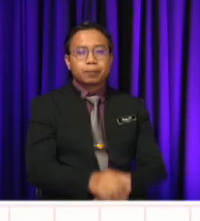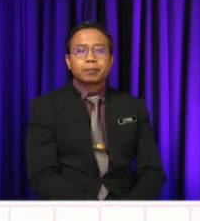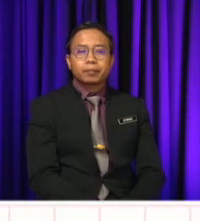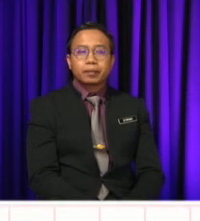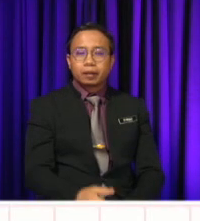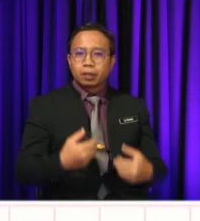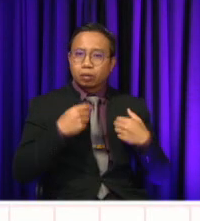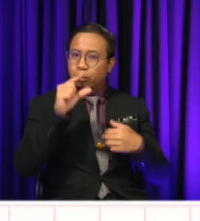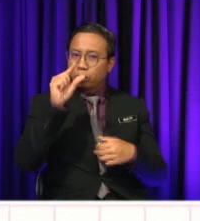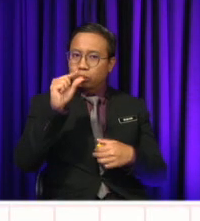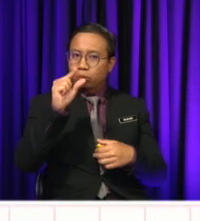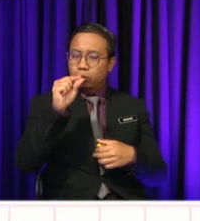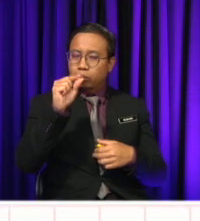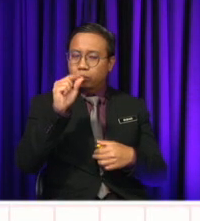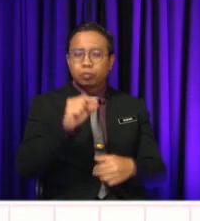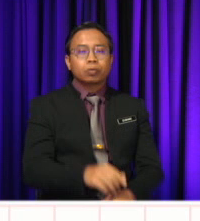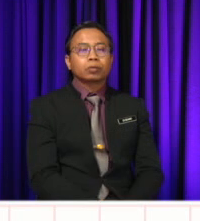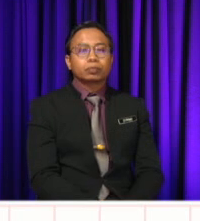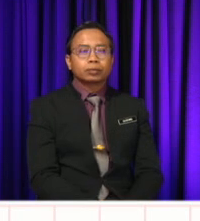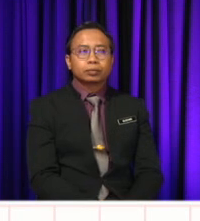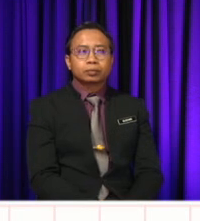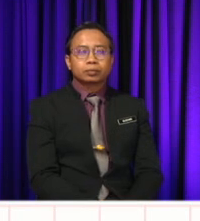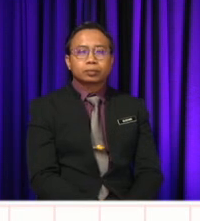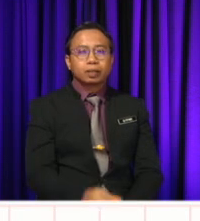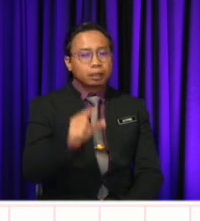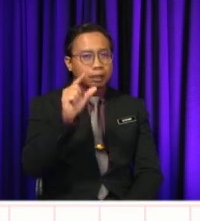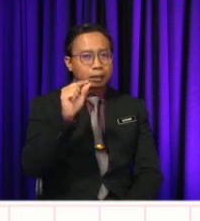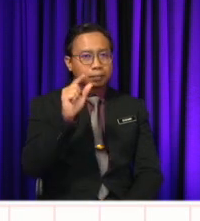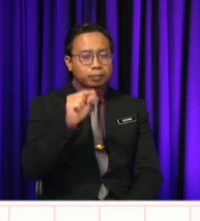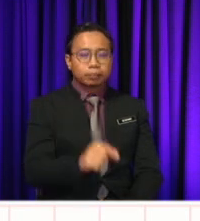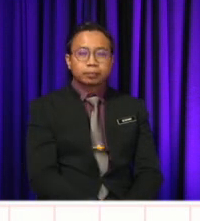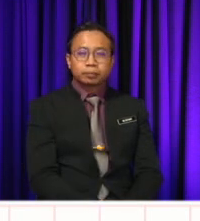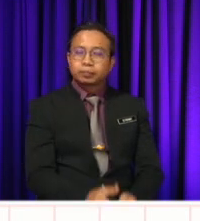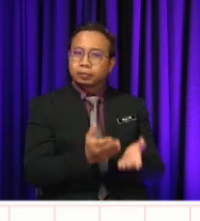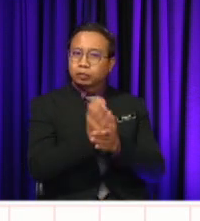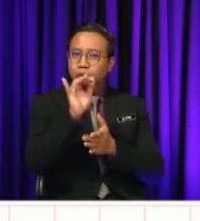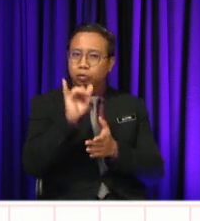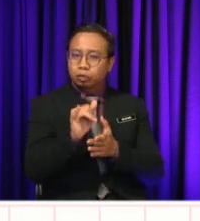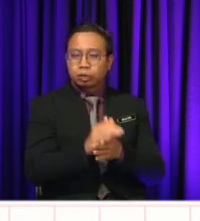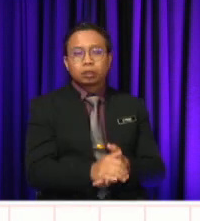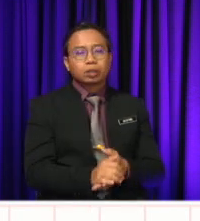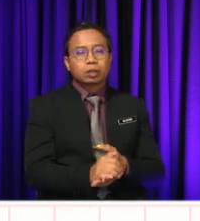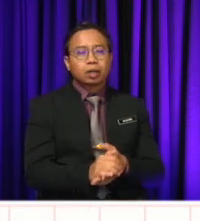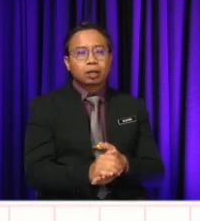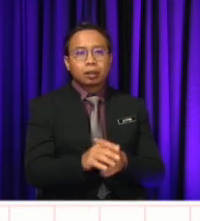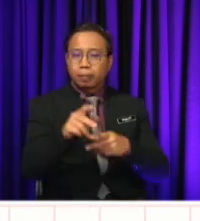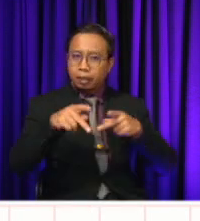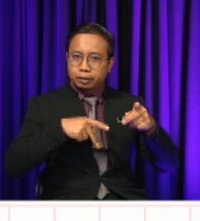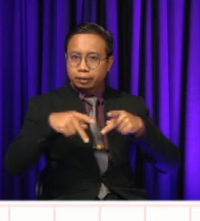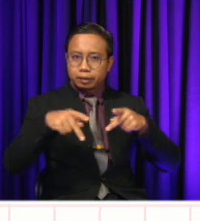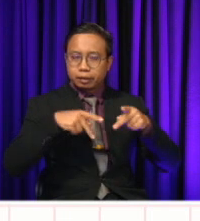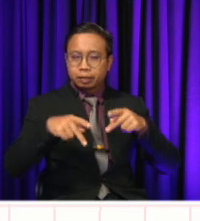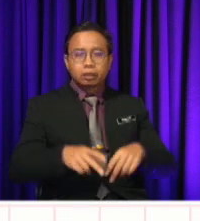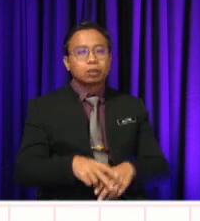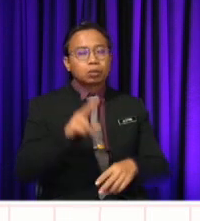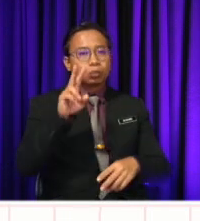glue vva glue ini adalah Gamble itu penampak plastik Oke tombol